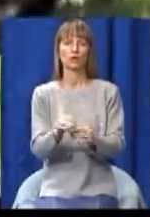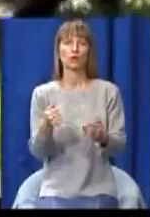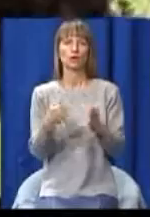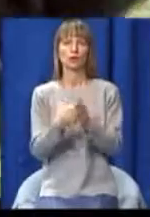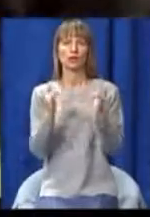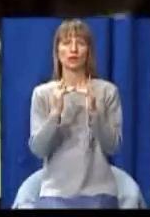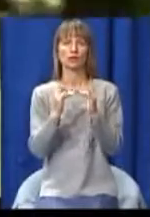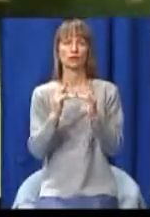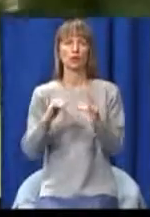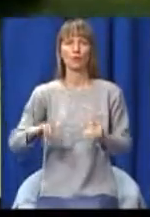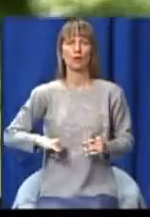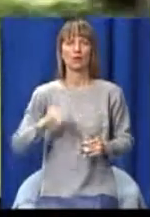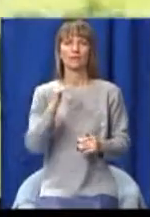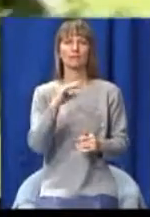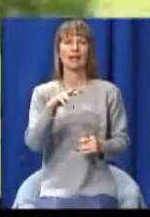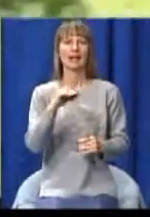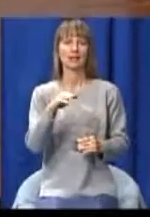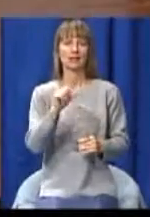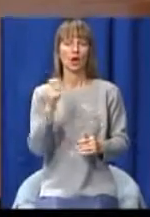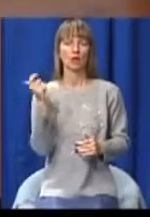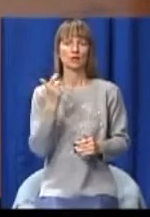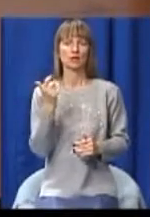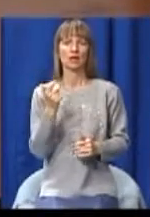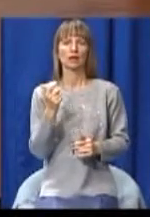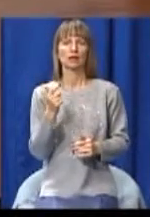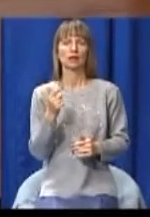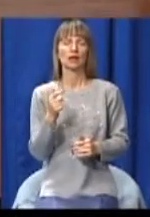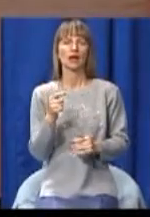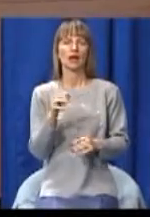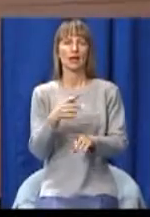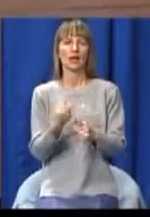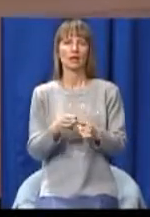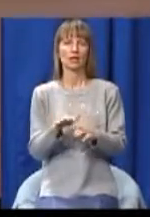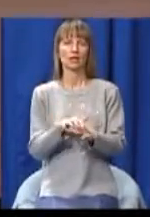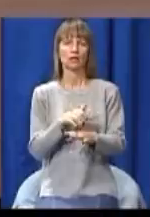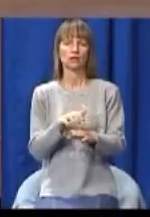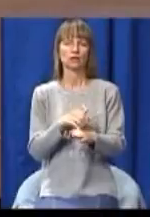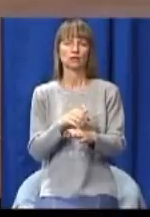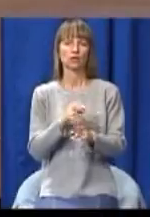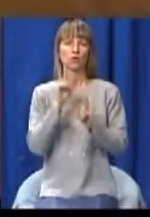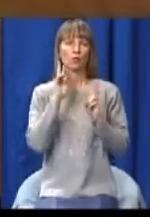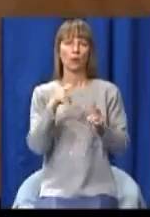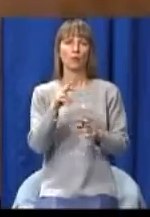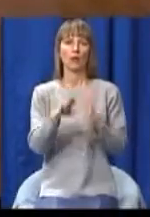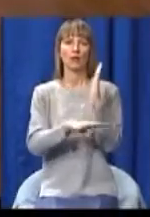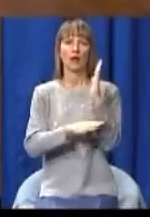ліжка пірата Флінта, тобто господаря, звичайно. Але зате менська кішка зовсім не вміє лазити по